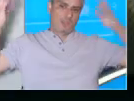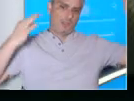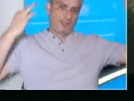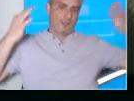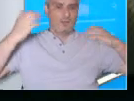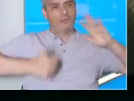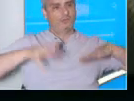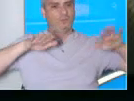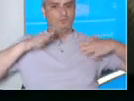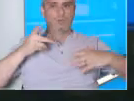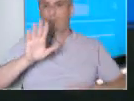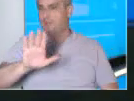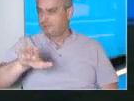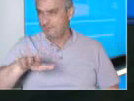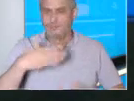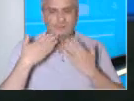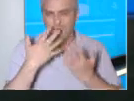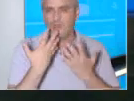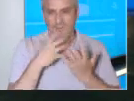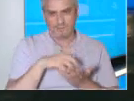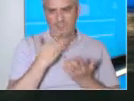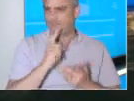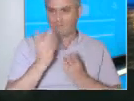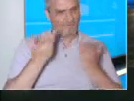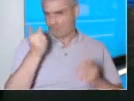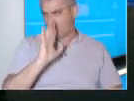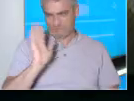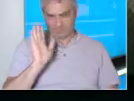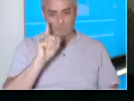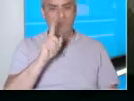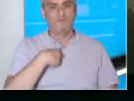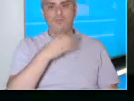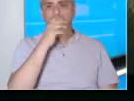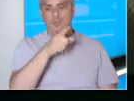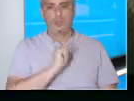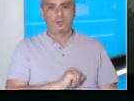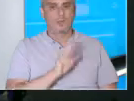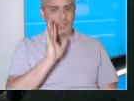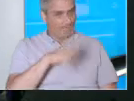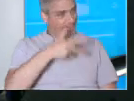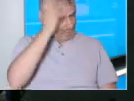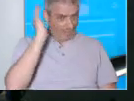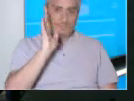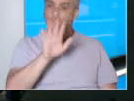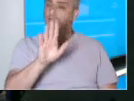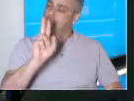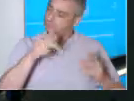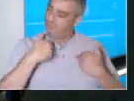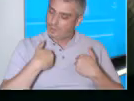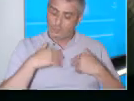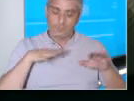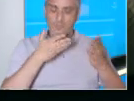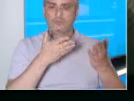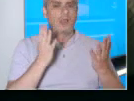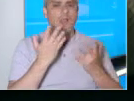עזוב, עזוב את הישיבת מרכז הרב, שאף אחד לא יזמין אותו במקרה כזה, אבל אני שואל אותך שאלה. גם את לפיד וגם אותי. יש לנו, יש להם